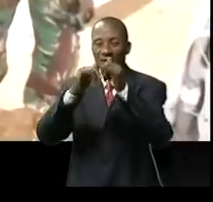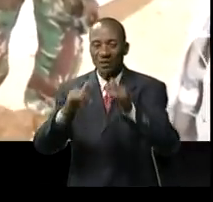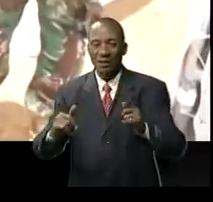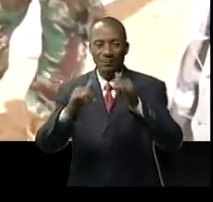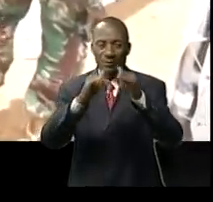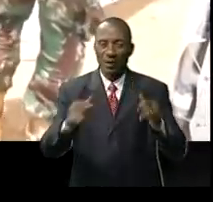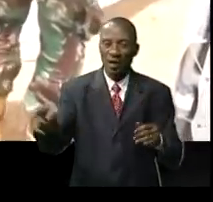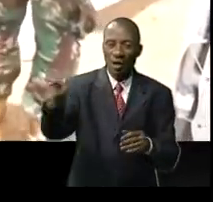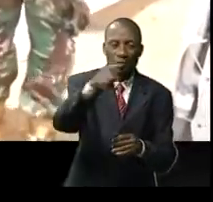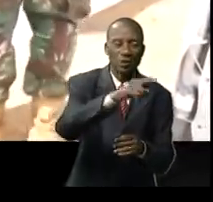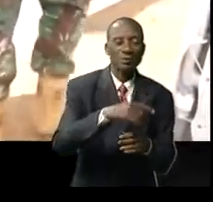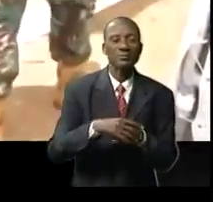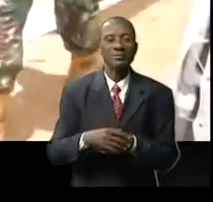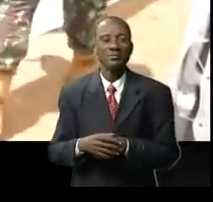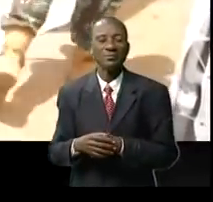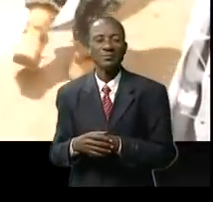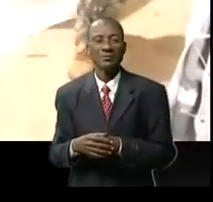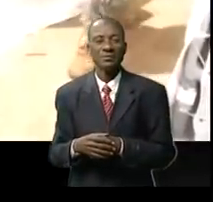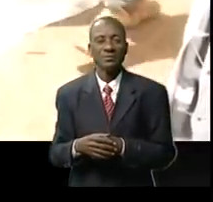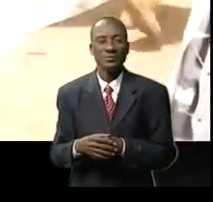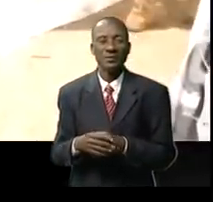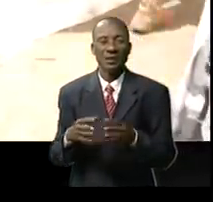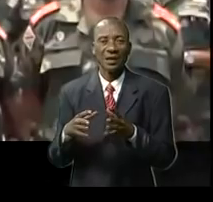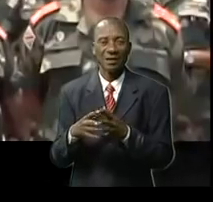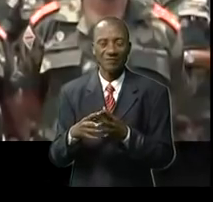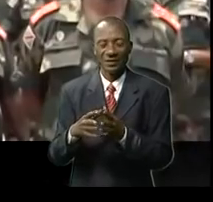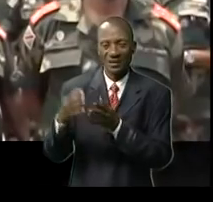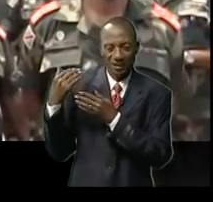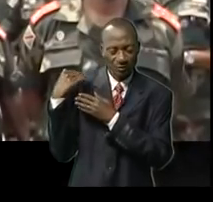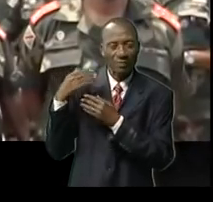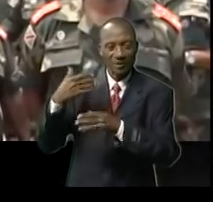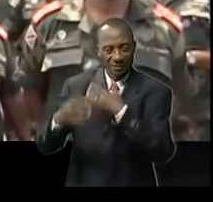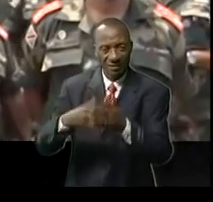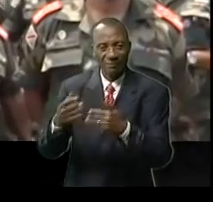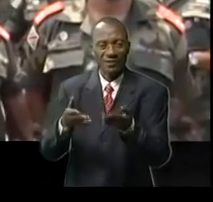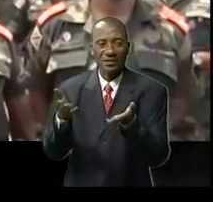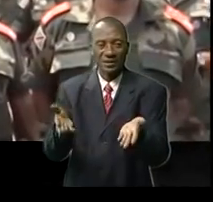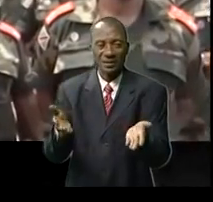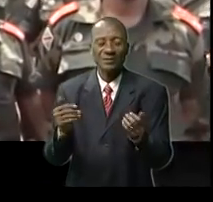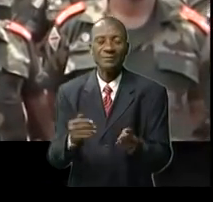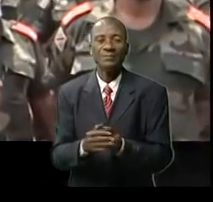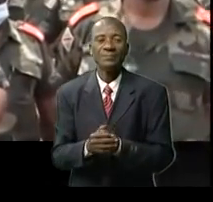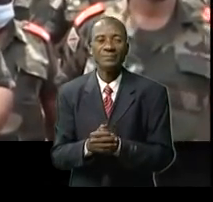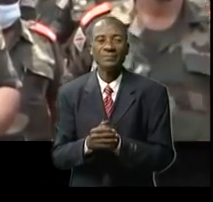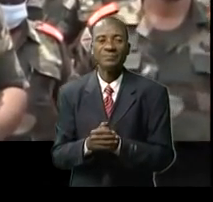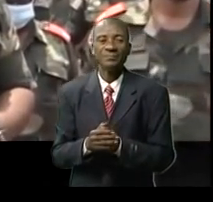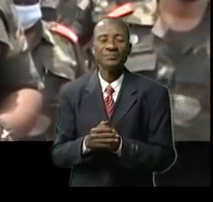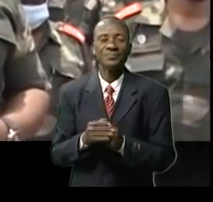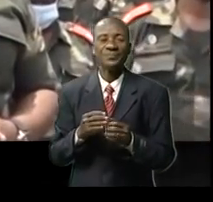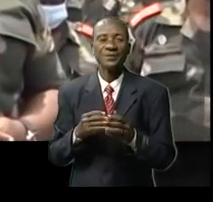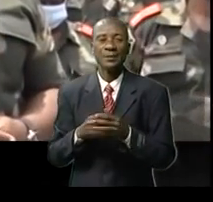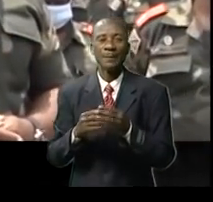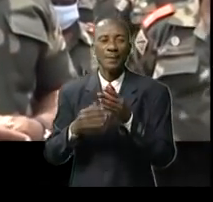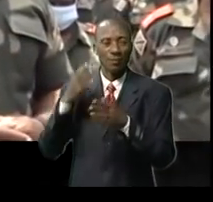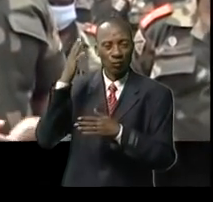par nos amis de la MONUSCO. Et prochainement, il y aura pratiquement une